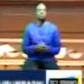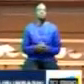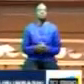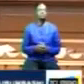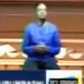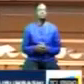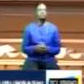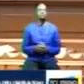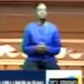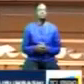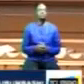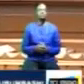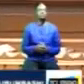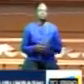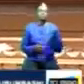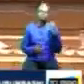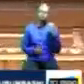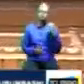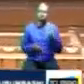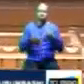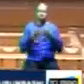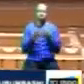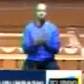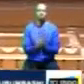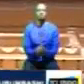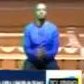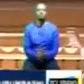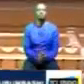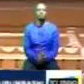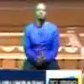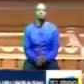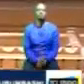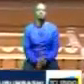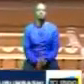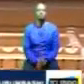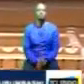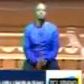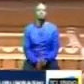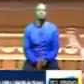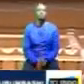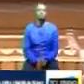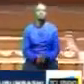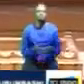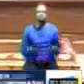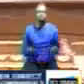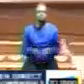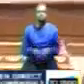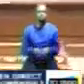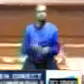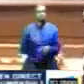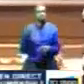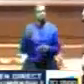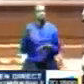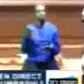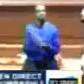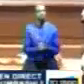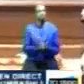kule. Écoutez s'il vous plaît. Musikie na misi. Même pour ce qui